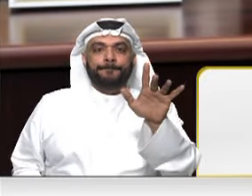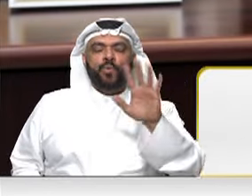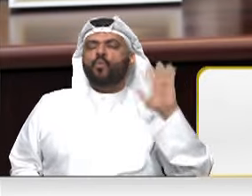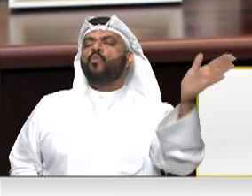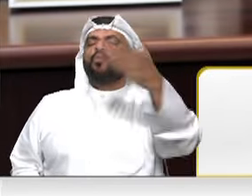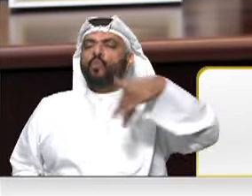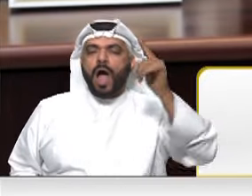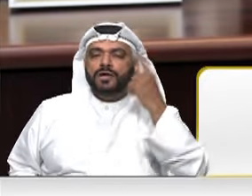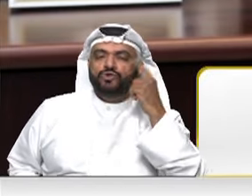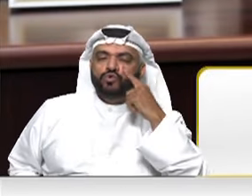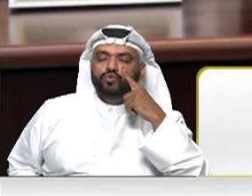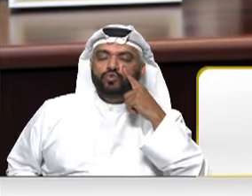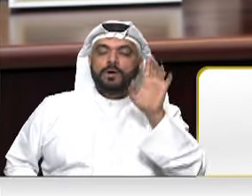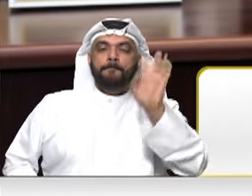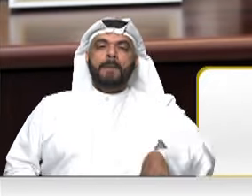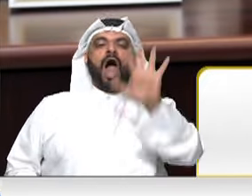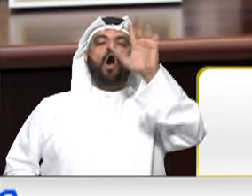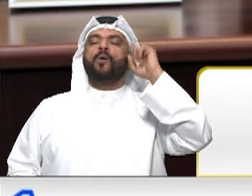ويقير من